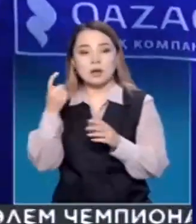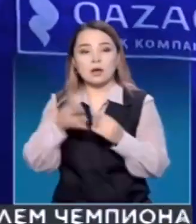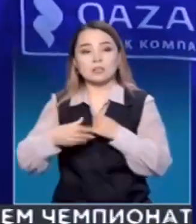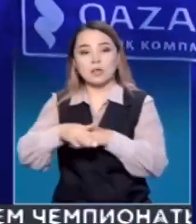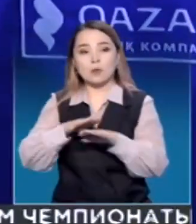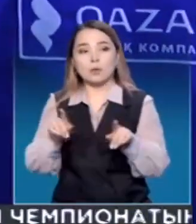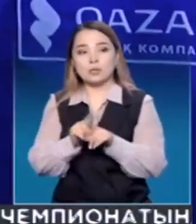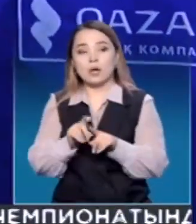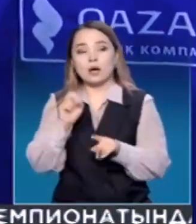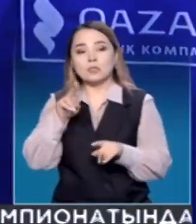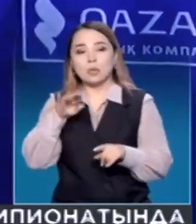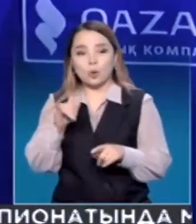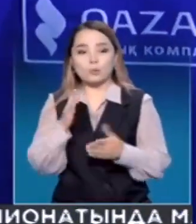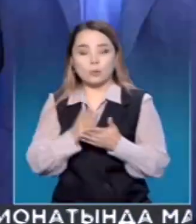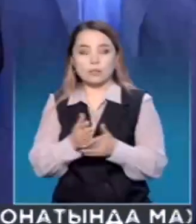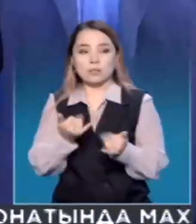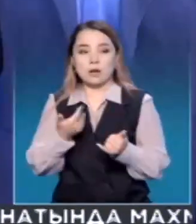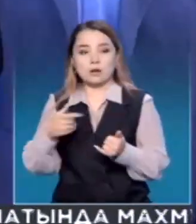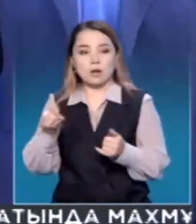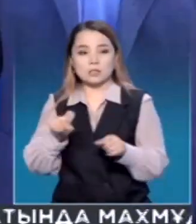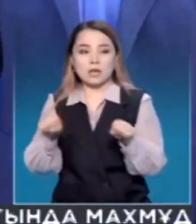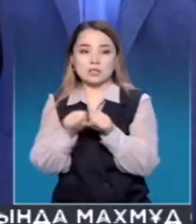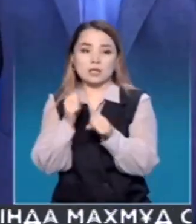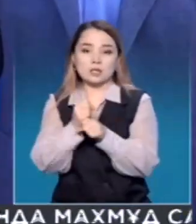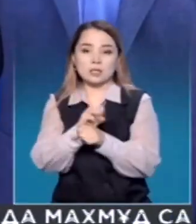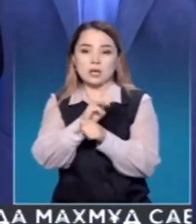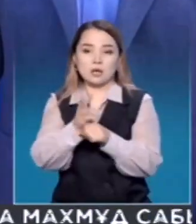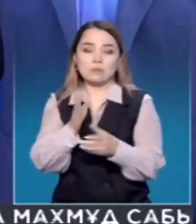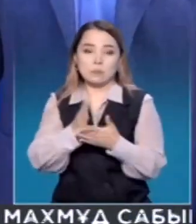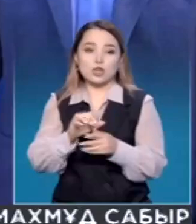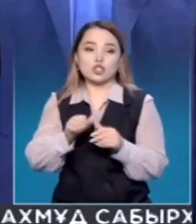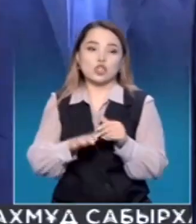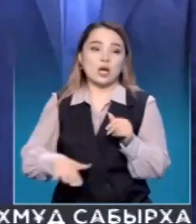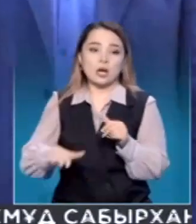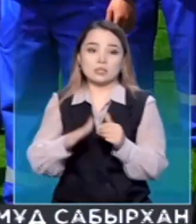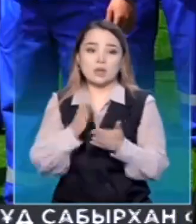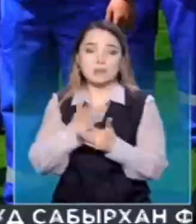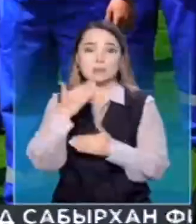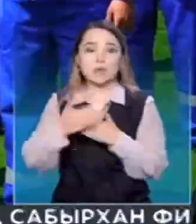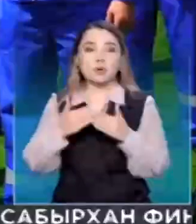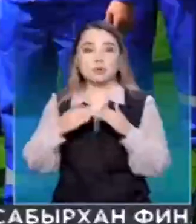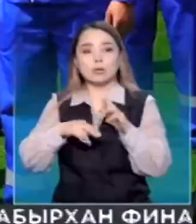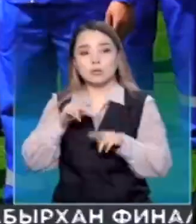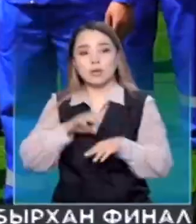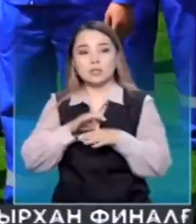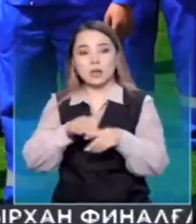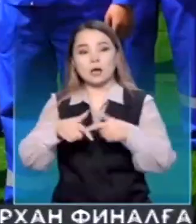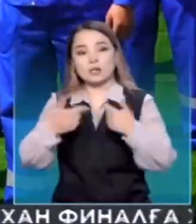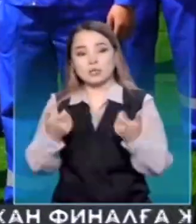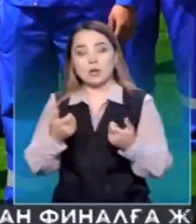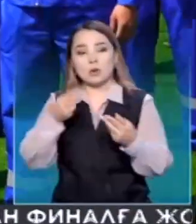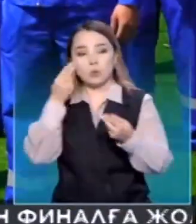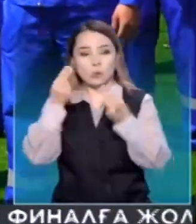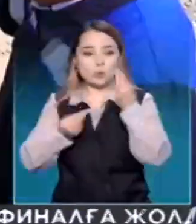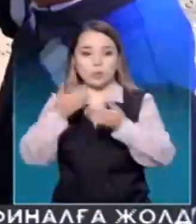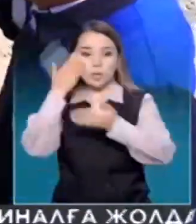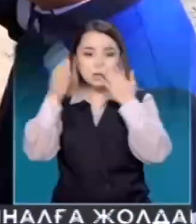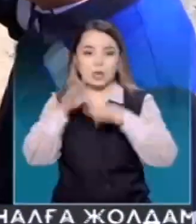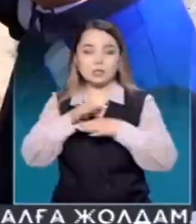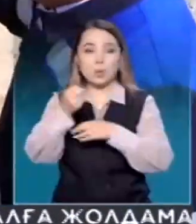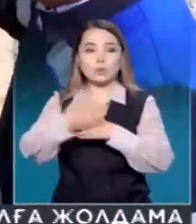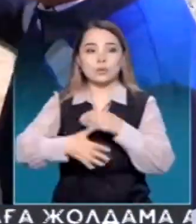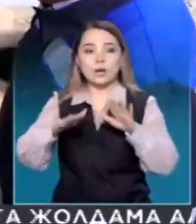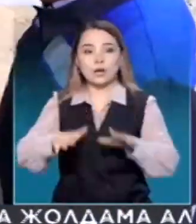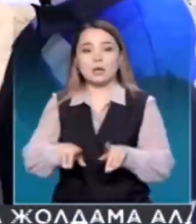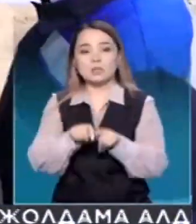Ақтау курорттық аумағын көгілдір отымен қамтамасыз етеді. Жағажайда енді салынатын қонақ үйлер мен ойын-сауық орталықтары да осы газдың